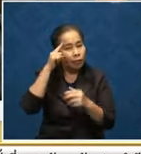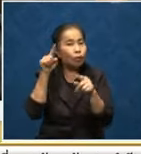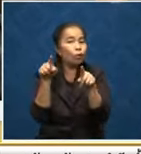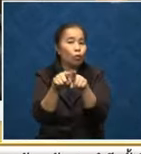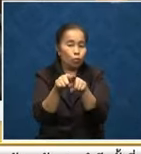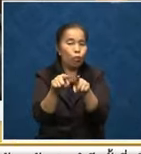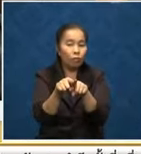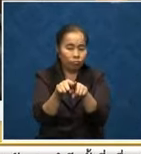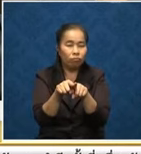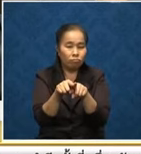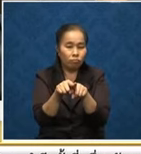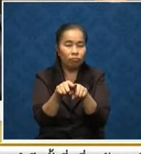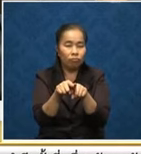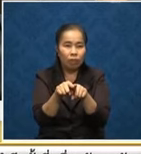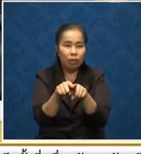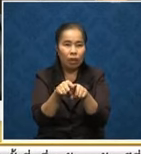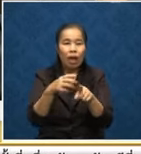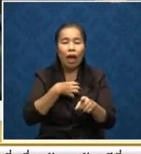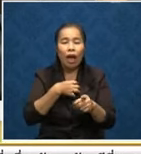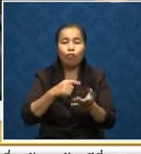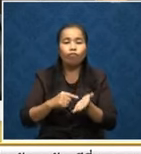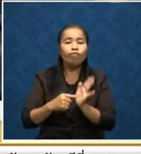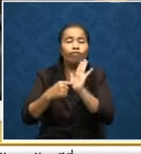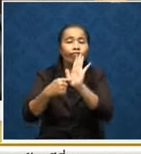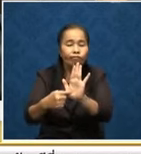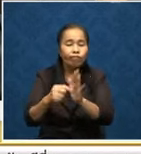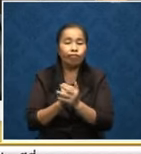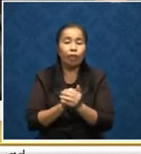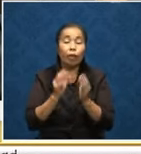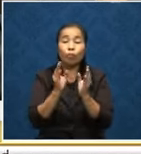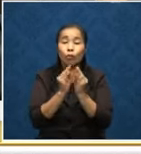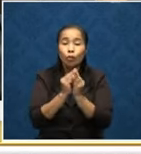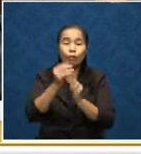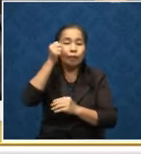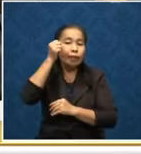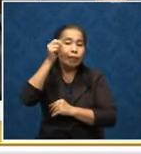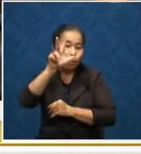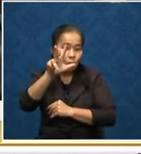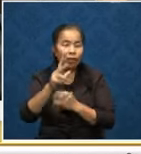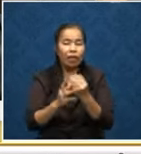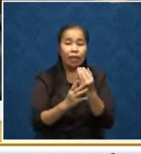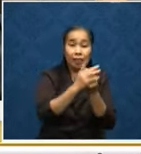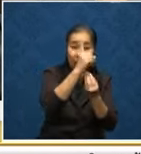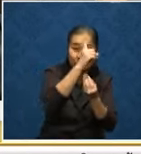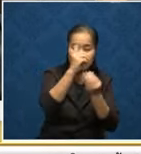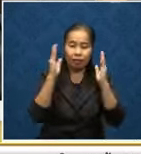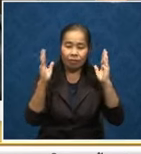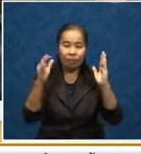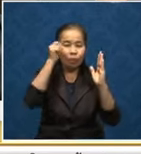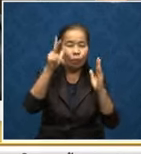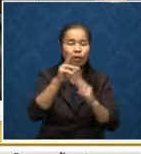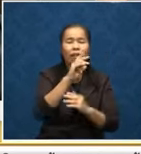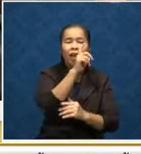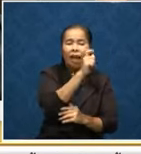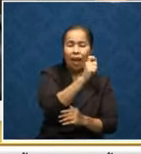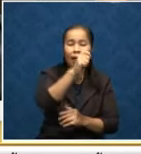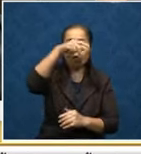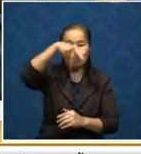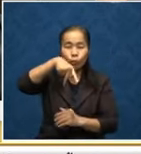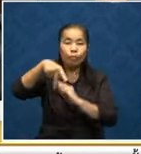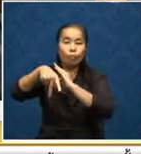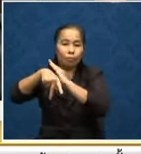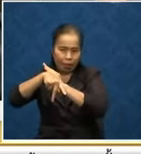านสุธรรมนะครับที่เสนอให้มีการกำหนดวันประชุม3วันต่อสัปดาห์ประกอบไปด้วยวันอังคารพุธและพฤ